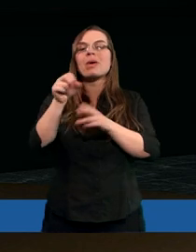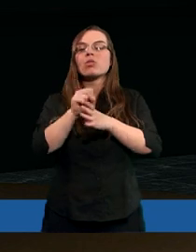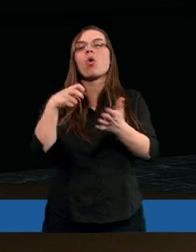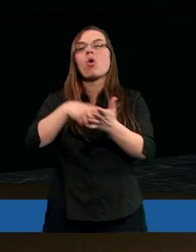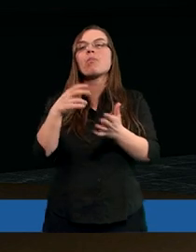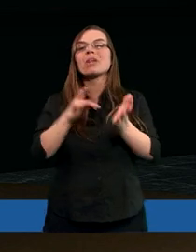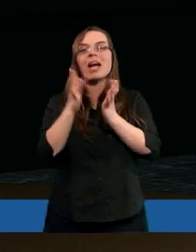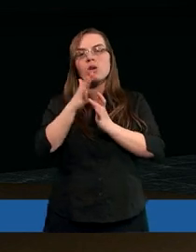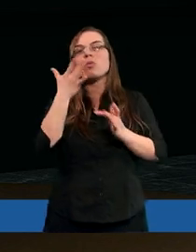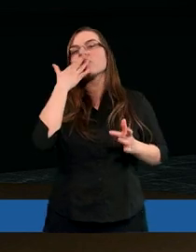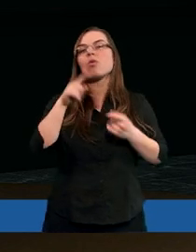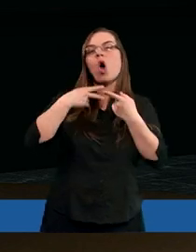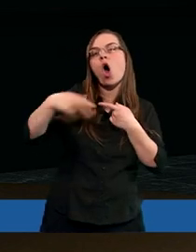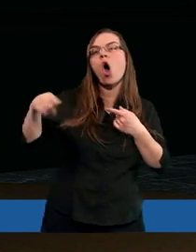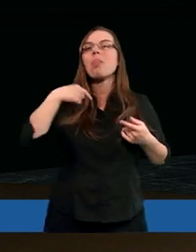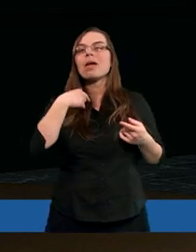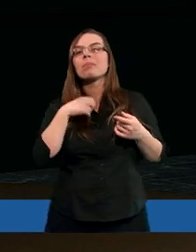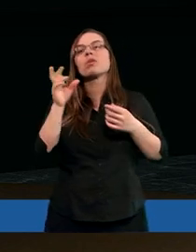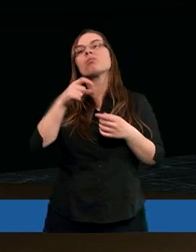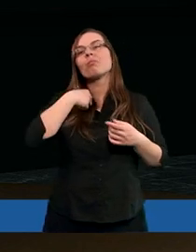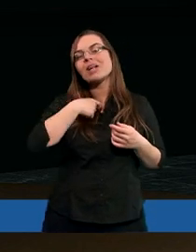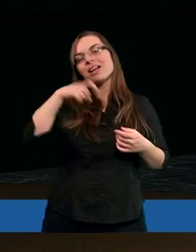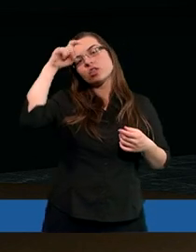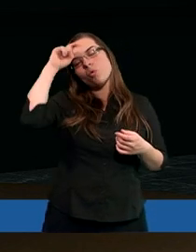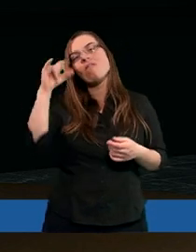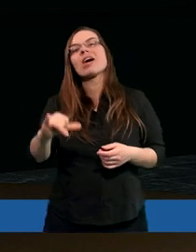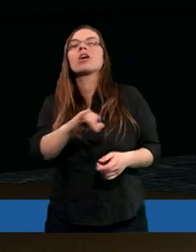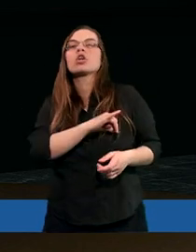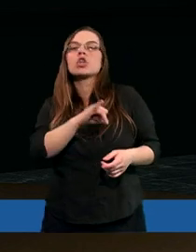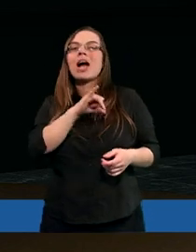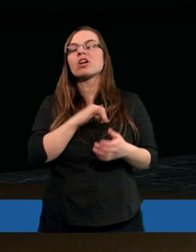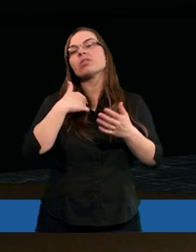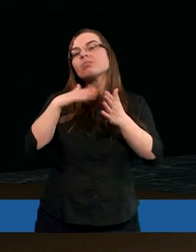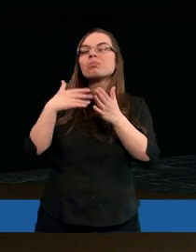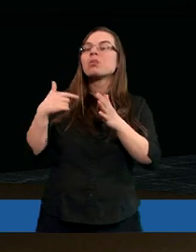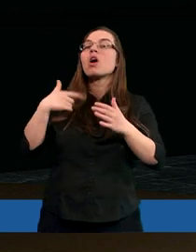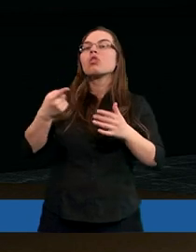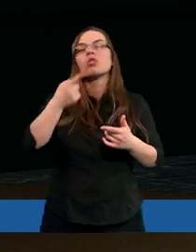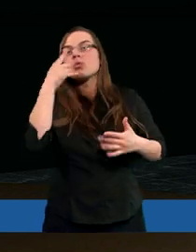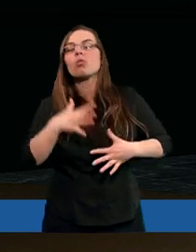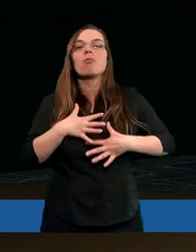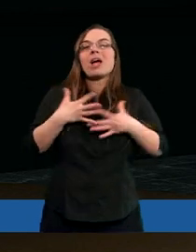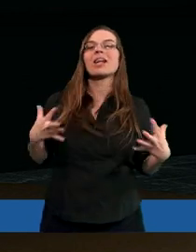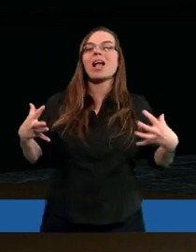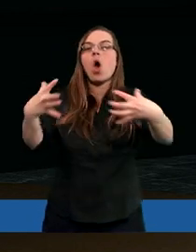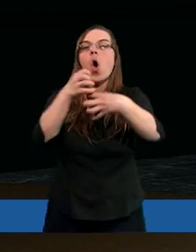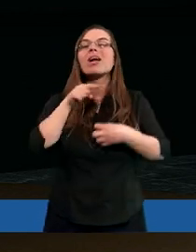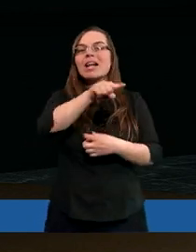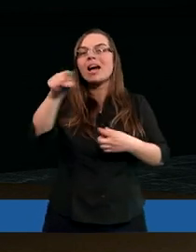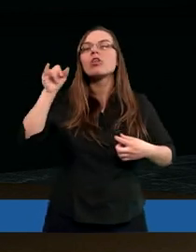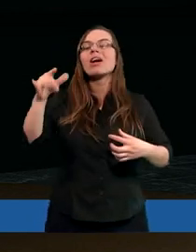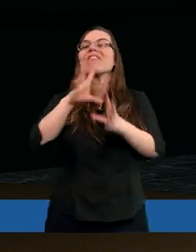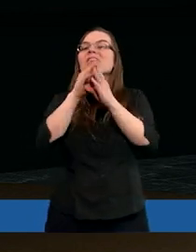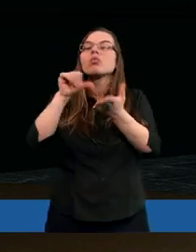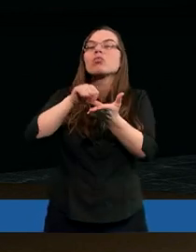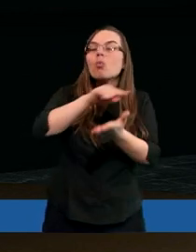kolan Jezusa, mówiąc odejdź ode mnie, Panie, bo on jest człowiek grzeszny. Albowiem zdumienie ogarnęło Jego i wszystkich, którzy z